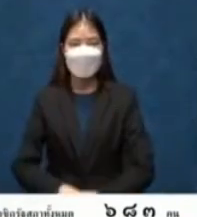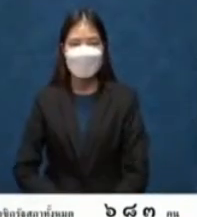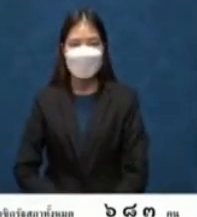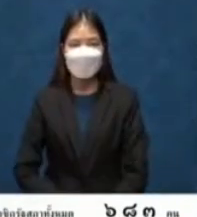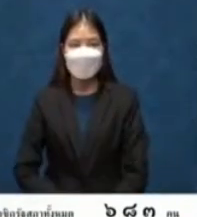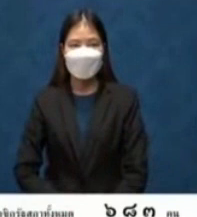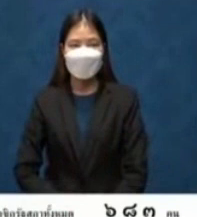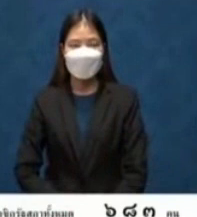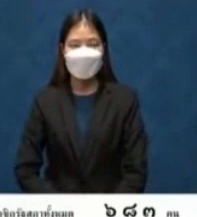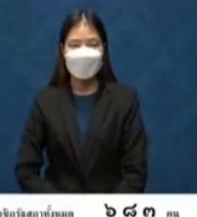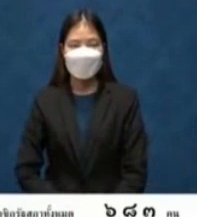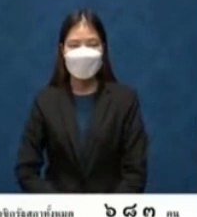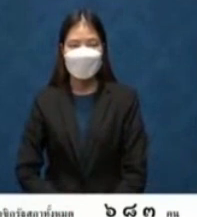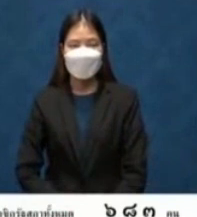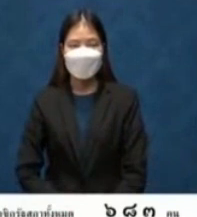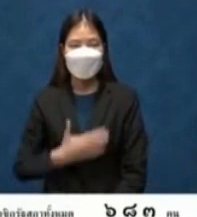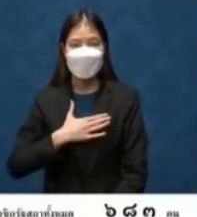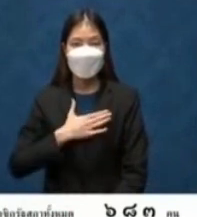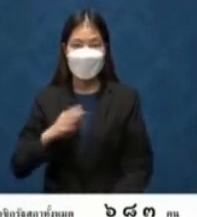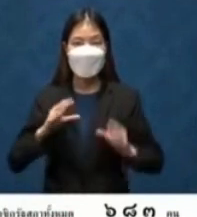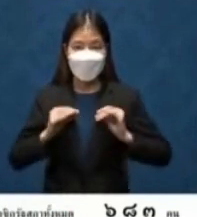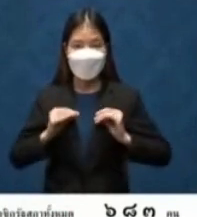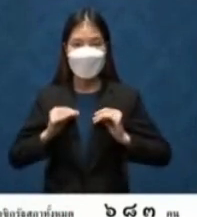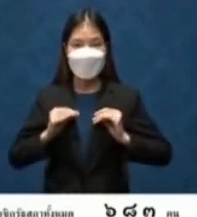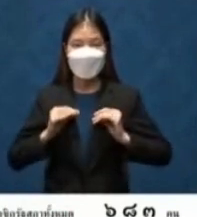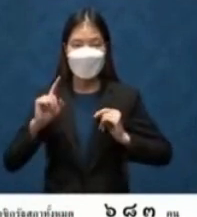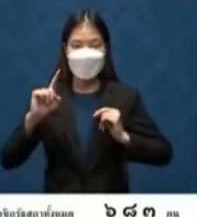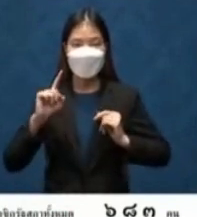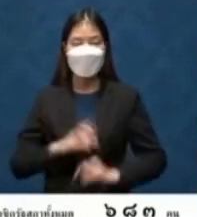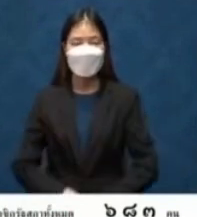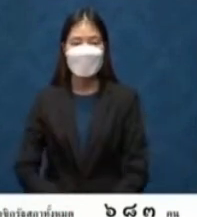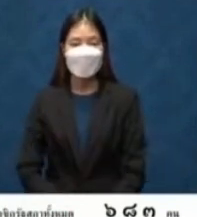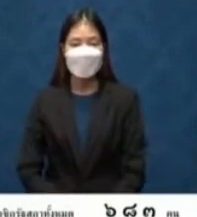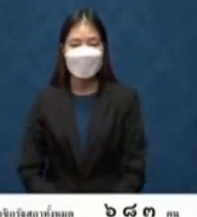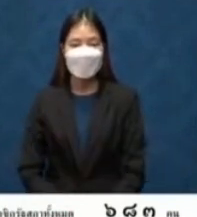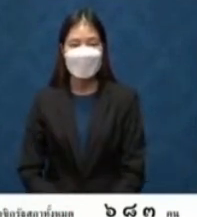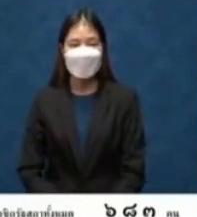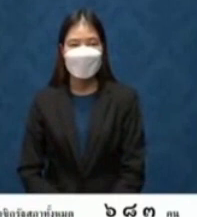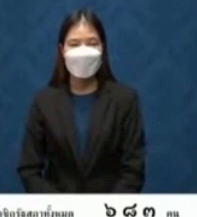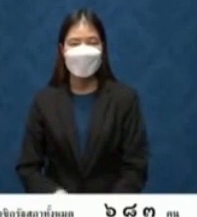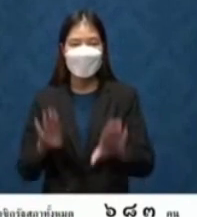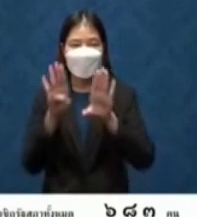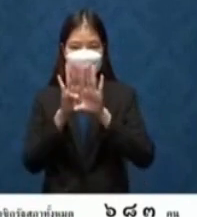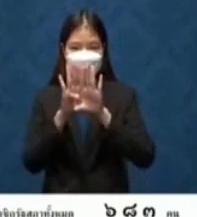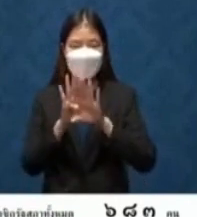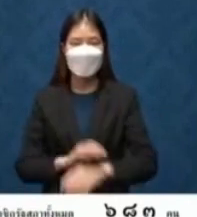ปิดการลงมติครับ ท่านประธานครับนทิพัฒน์ไม่เห็นด้วยนทิพัฒน์เห็นด้วยครับผม ครับเห็นด้วย1